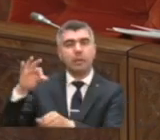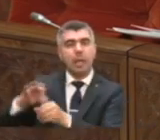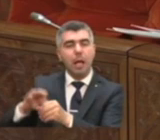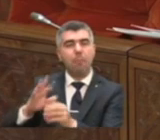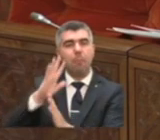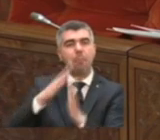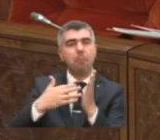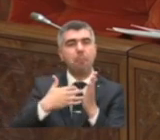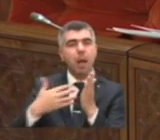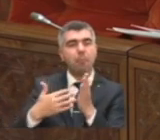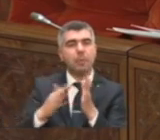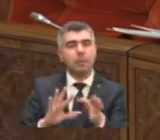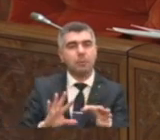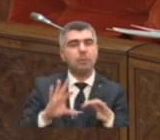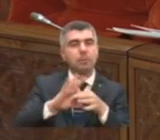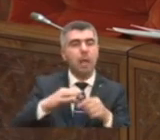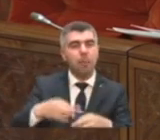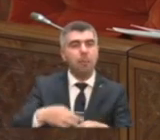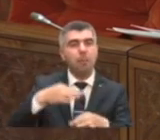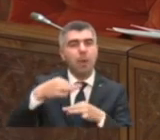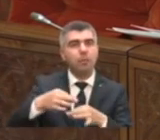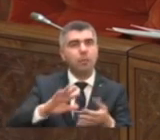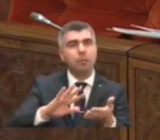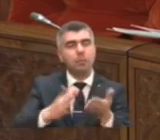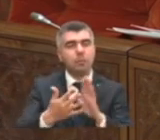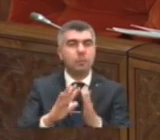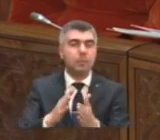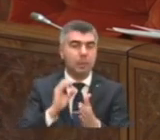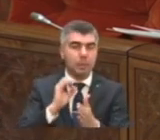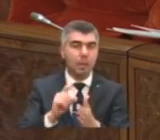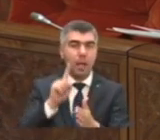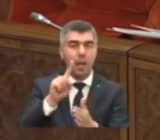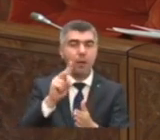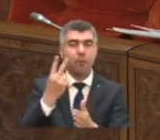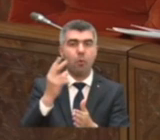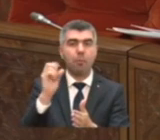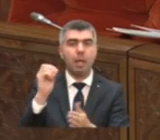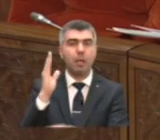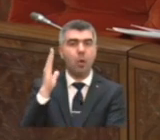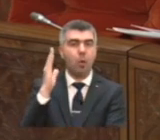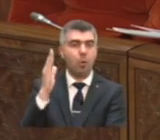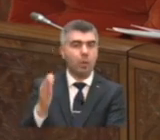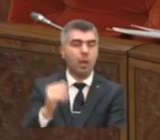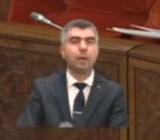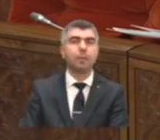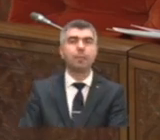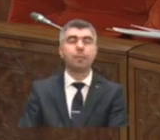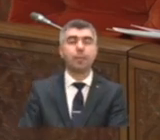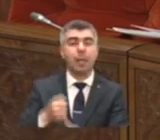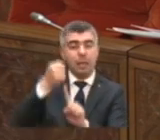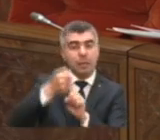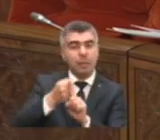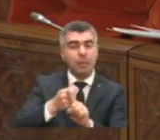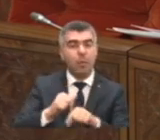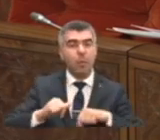برامج عقود التنمية الجهوية على مساحة إجمالية تقدر بحوالي 1200 هكتار. وستعمل هذه الوزارة على